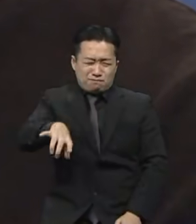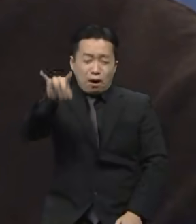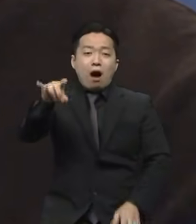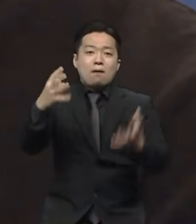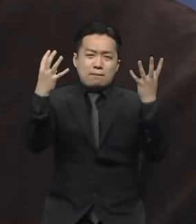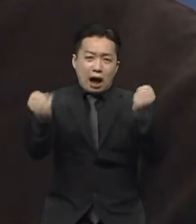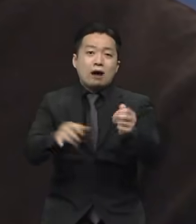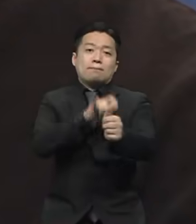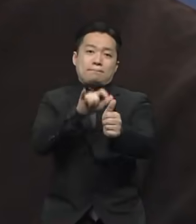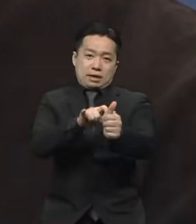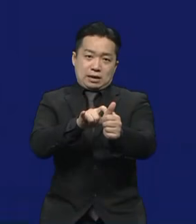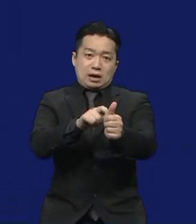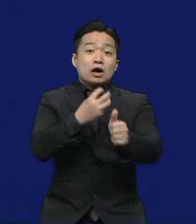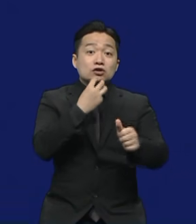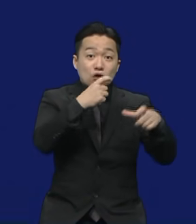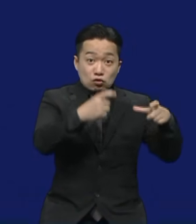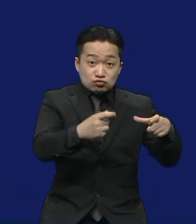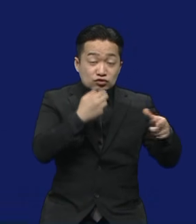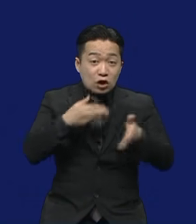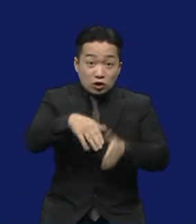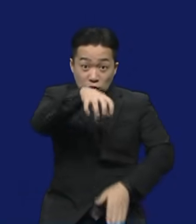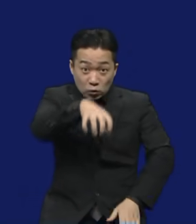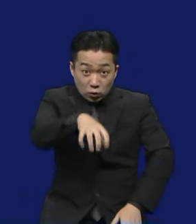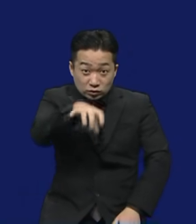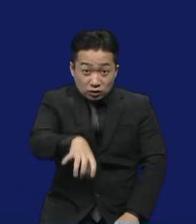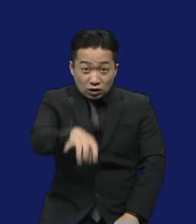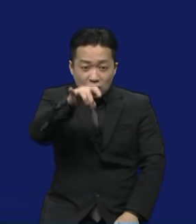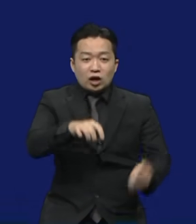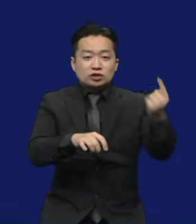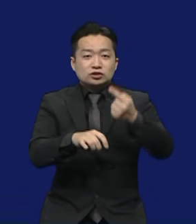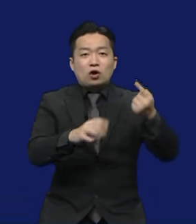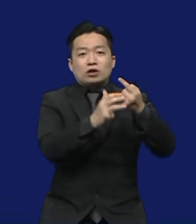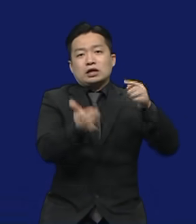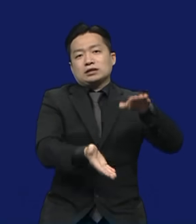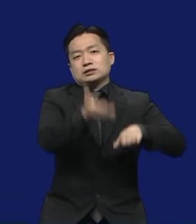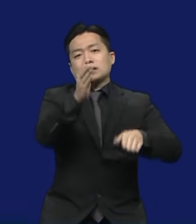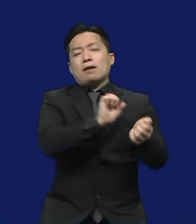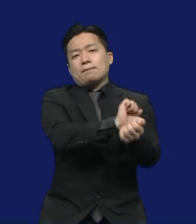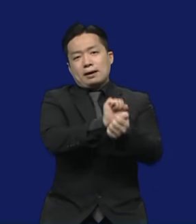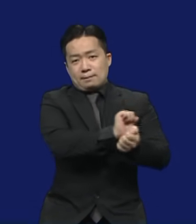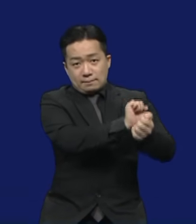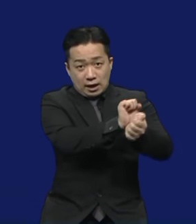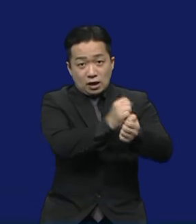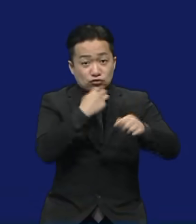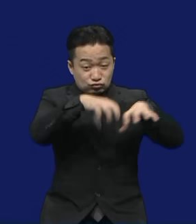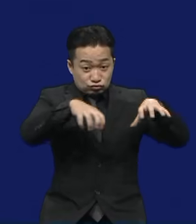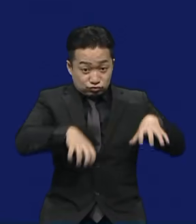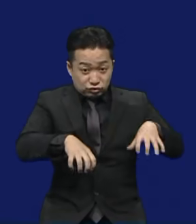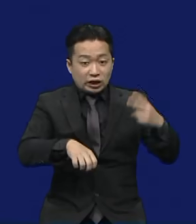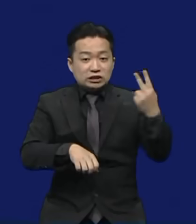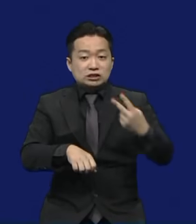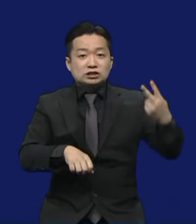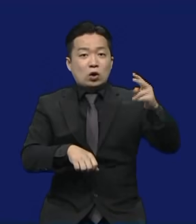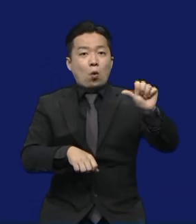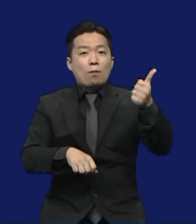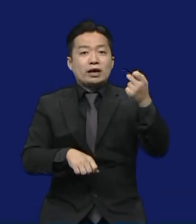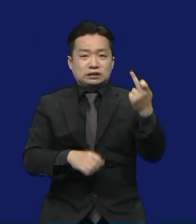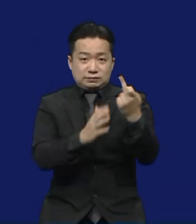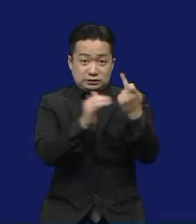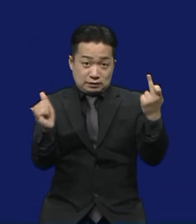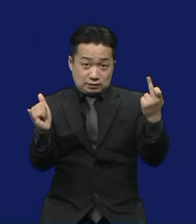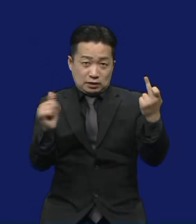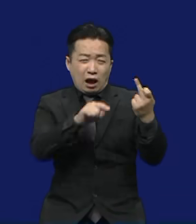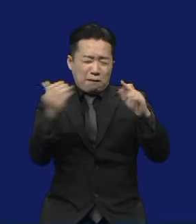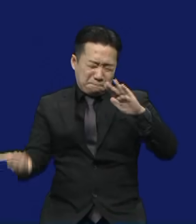많았습니다. 서울과 경기 모두 처음으로 1,000명을 넘기면서 수도권에서만 2,512명으로